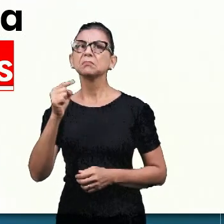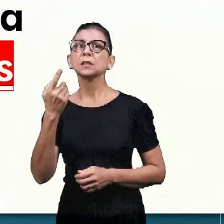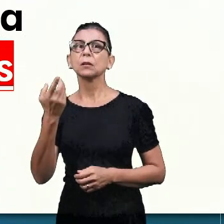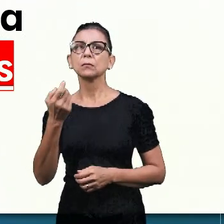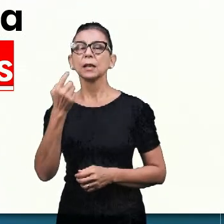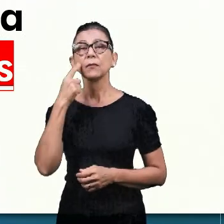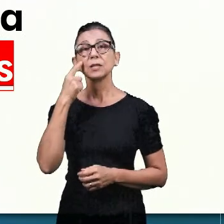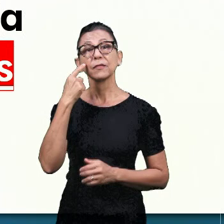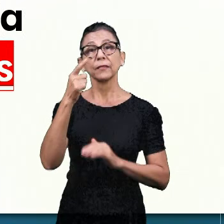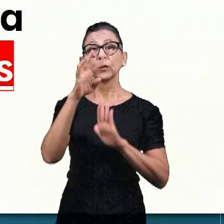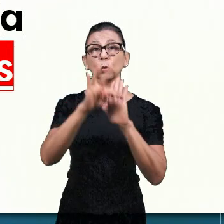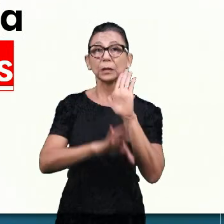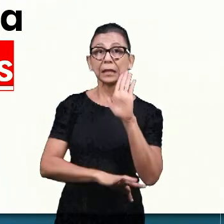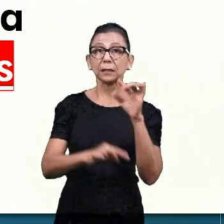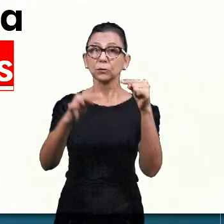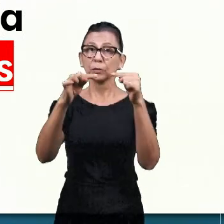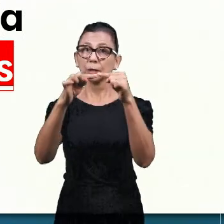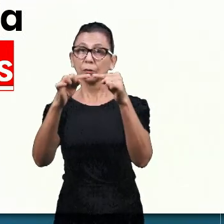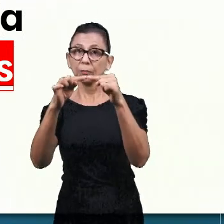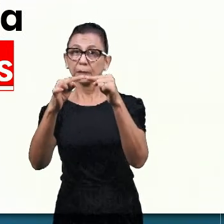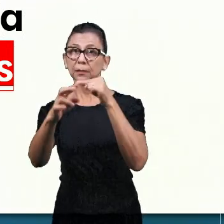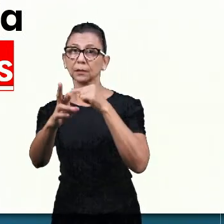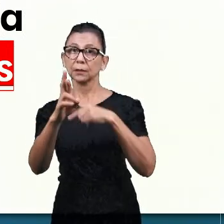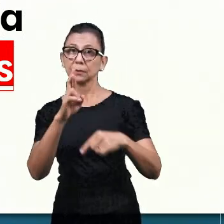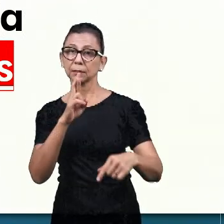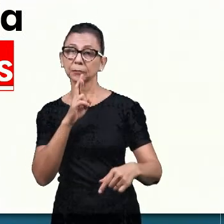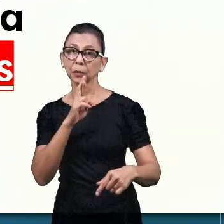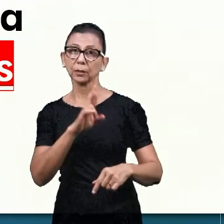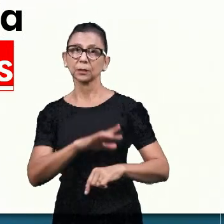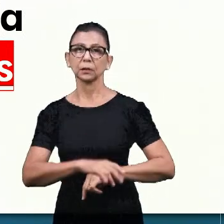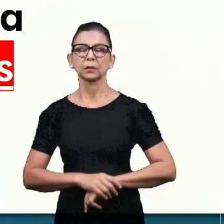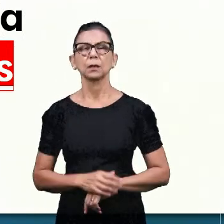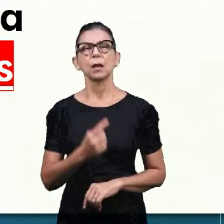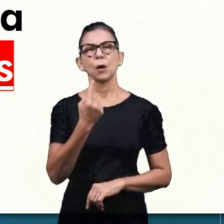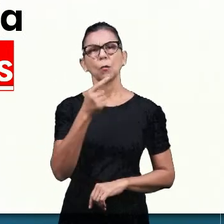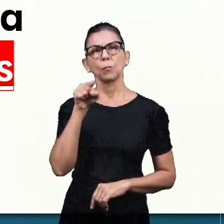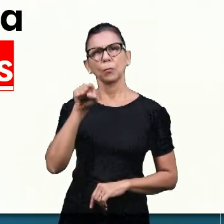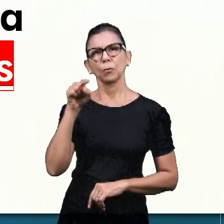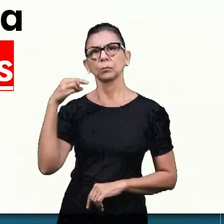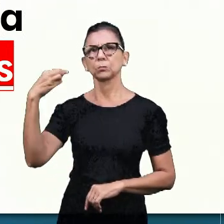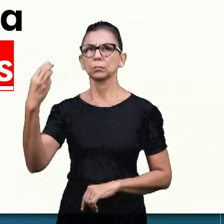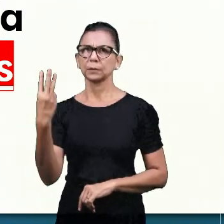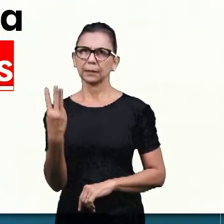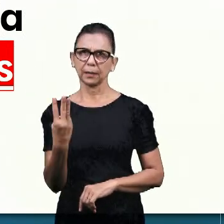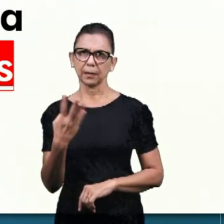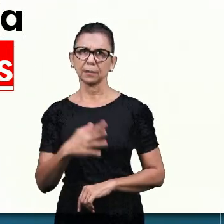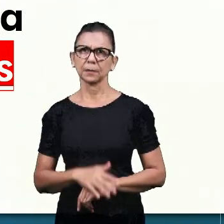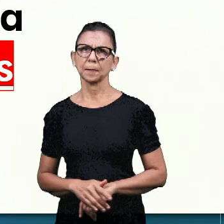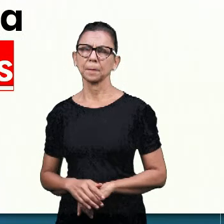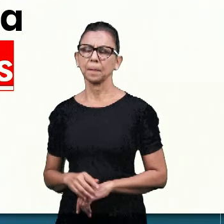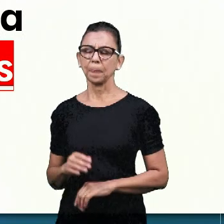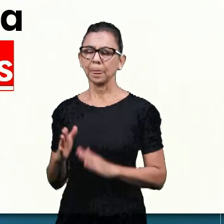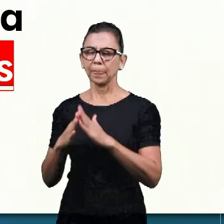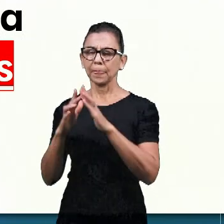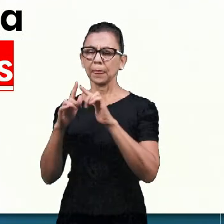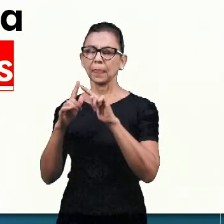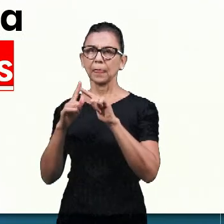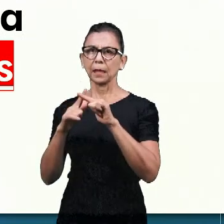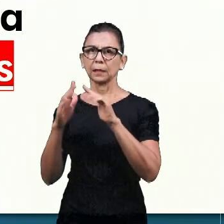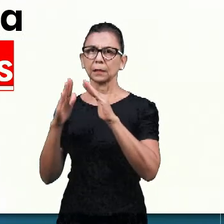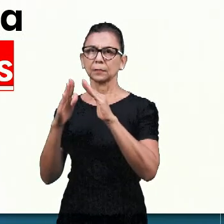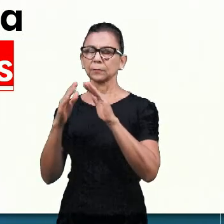vous allez voir un texte pour justifier votre réponse. 1.3. Dans les réunions de l'Église